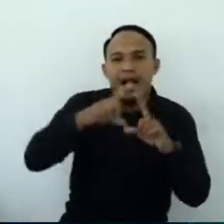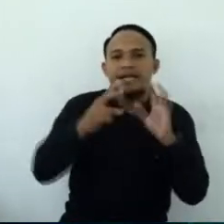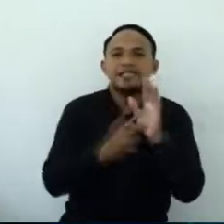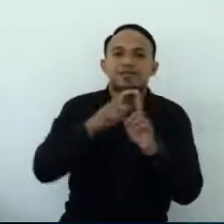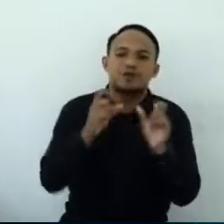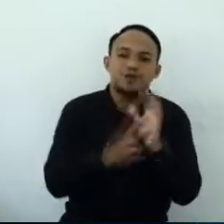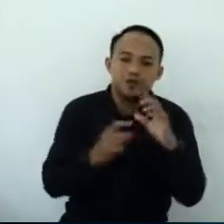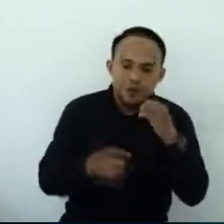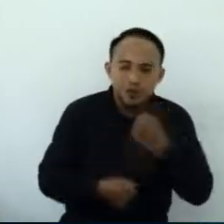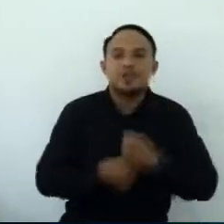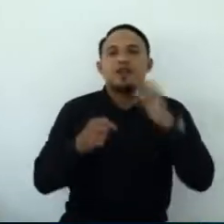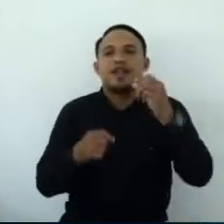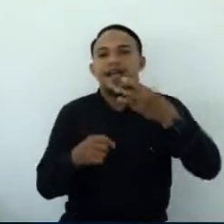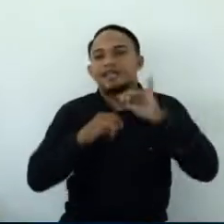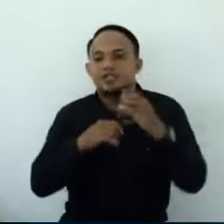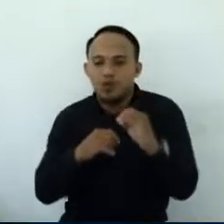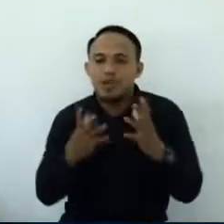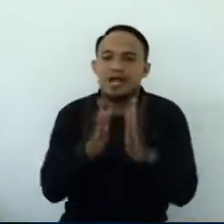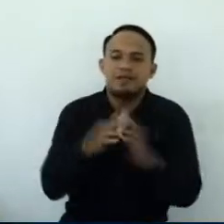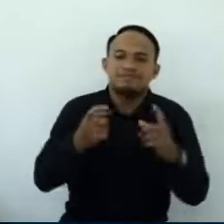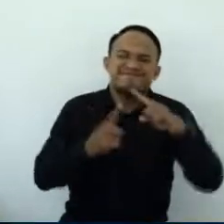dan sekitarnya